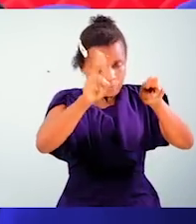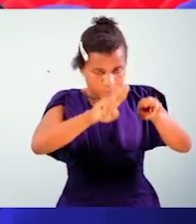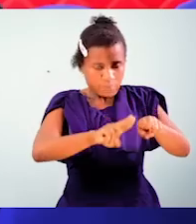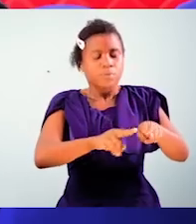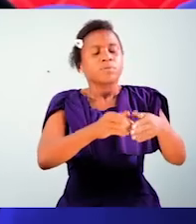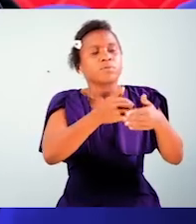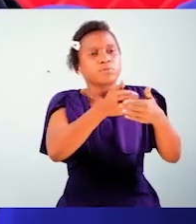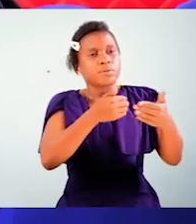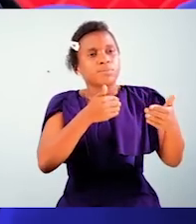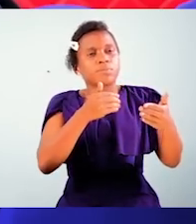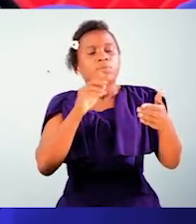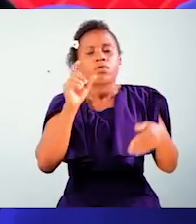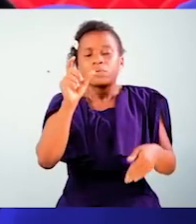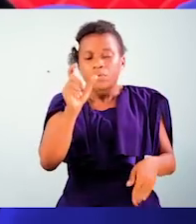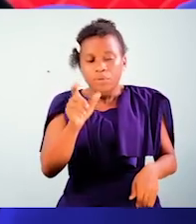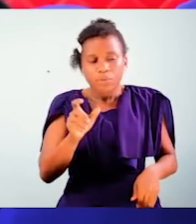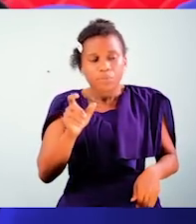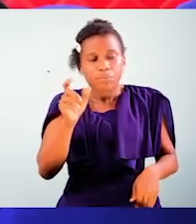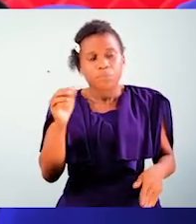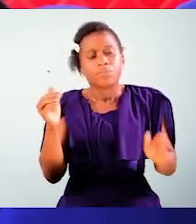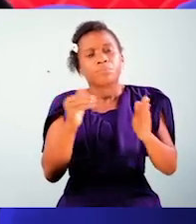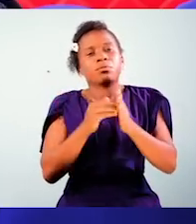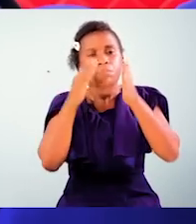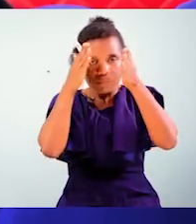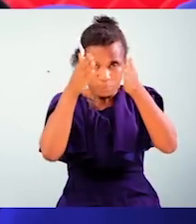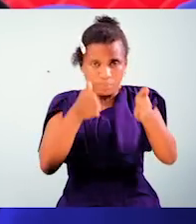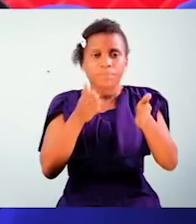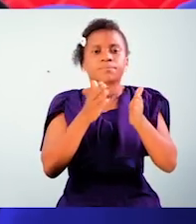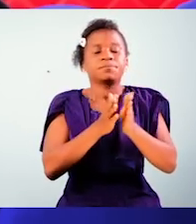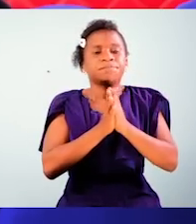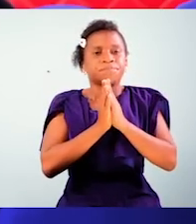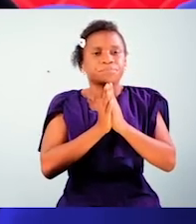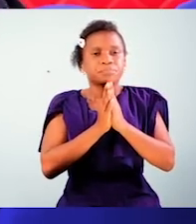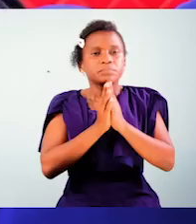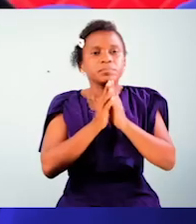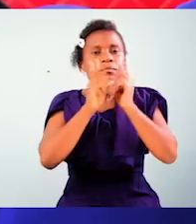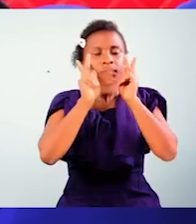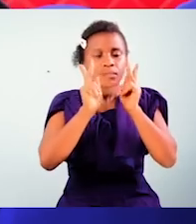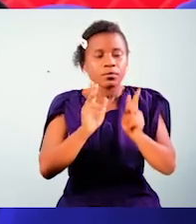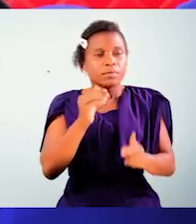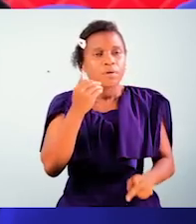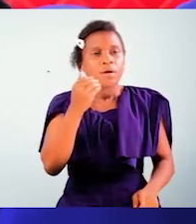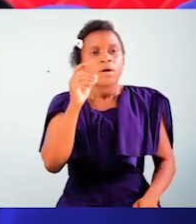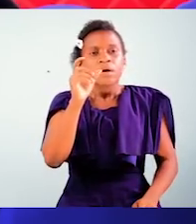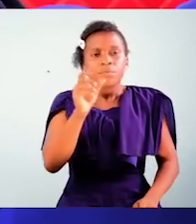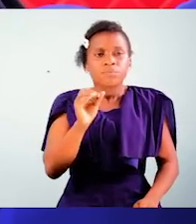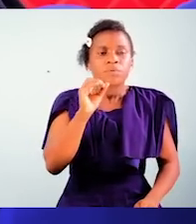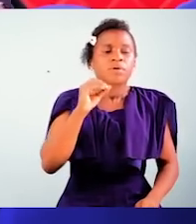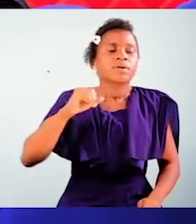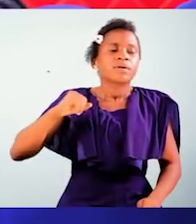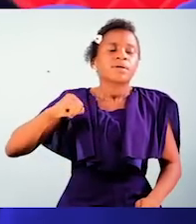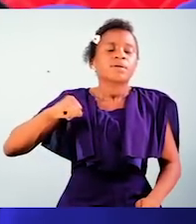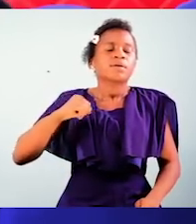attorney general. Kwa nini huyu ambaye anatumia kama ulivyosema almost 1% ya budget